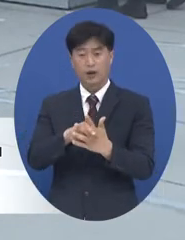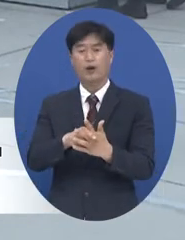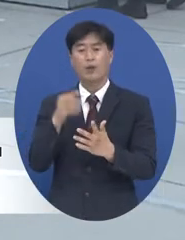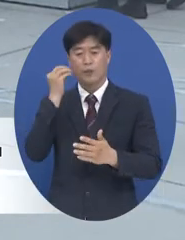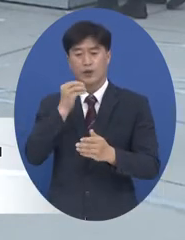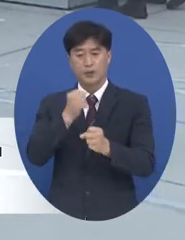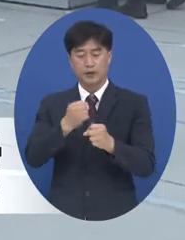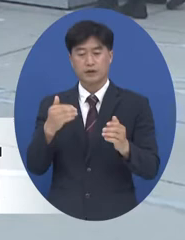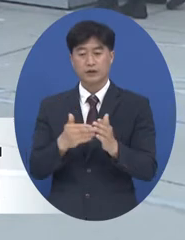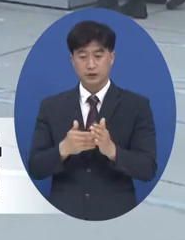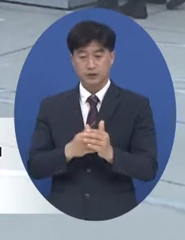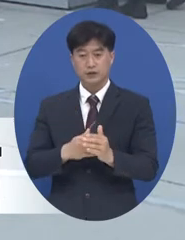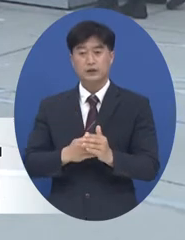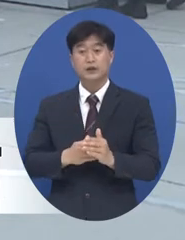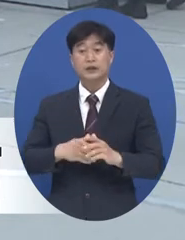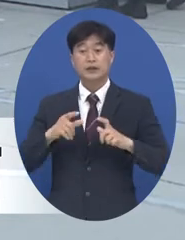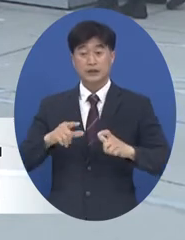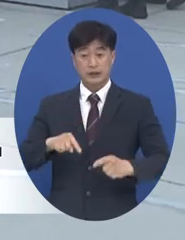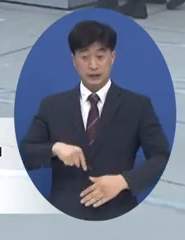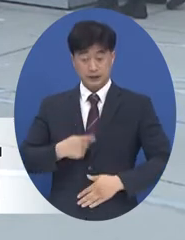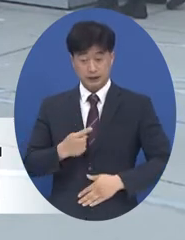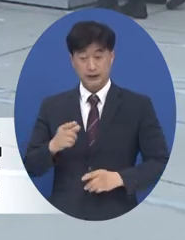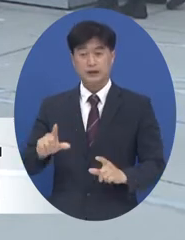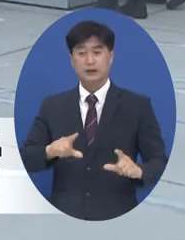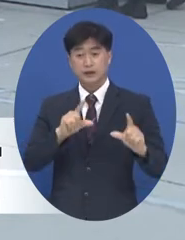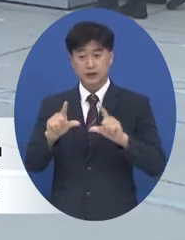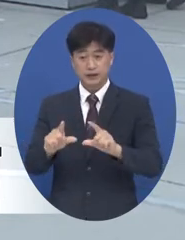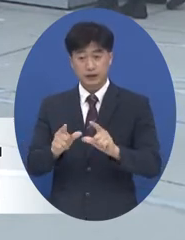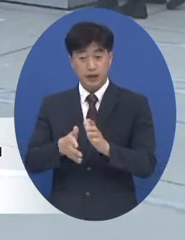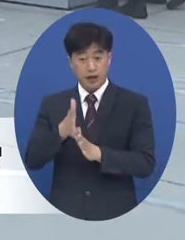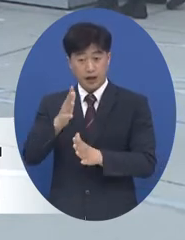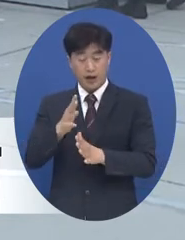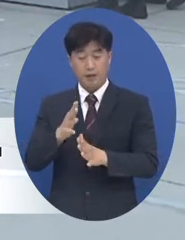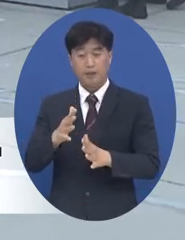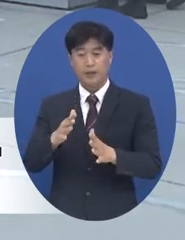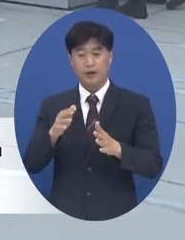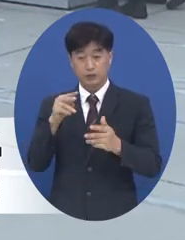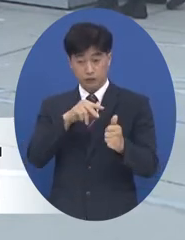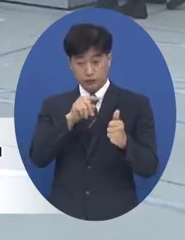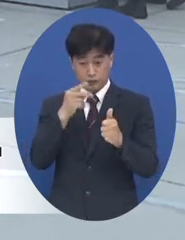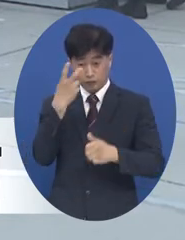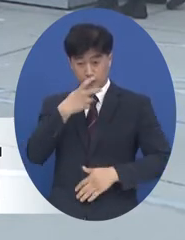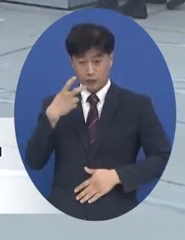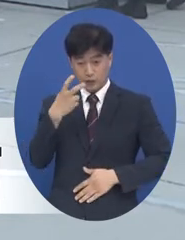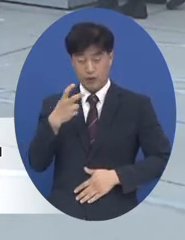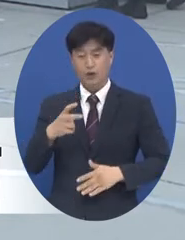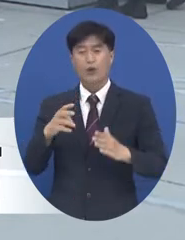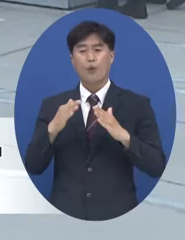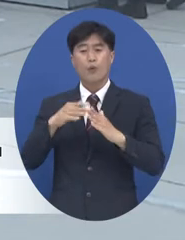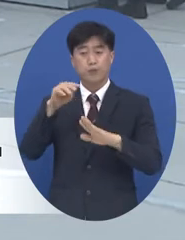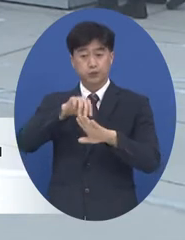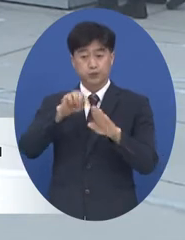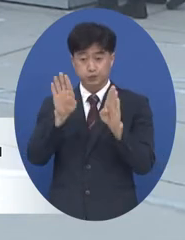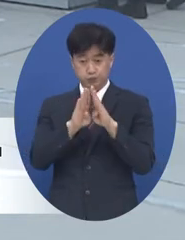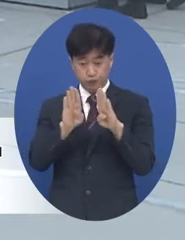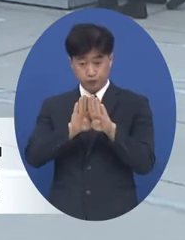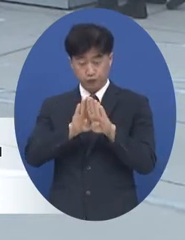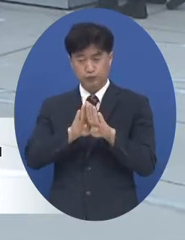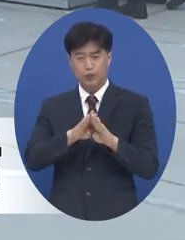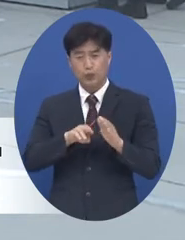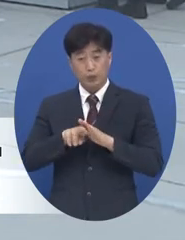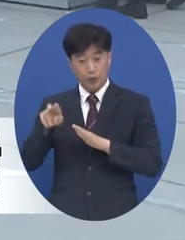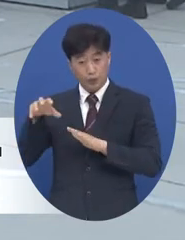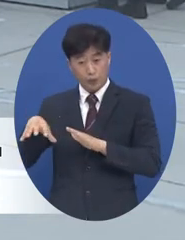자신이 살고 있는 아파트 명 을 검색하면 옥상 출입문 위치부터 개방 상태 대피 공간 면접까지 8가지 정보를